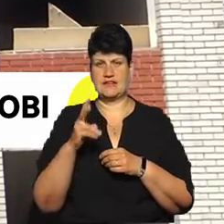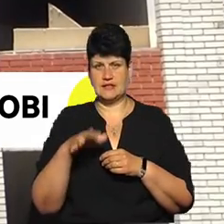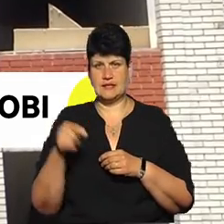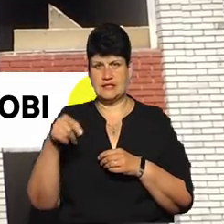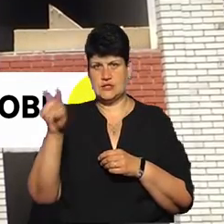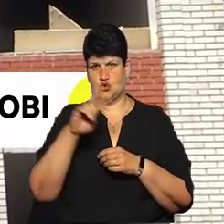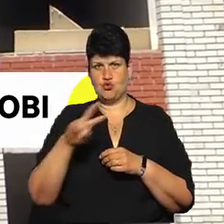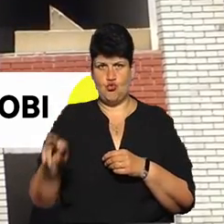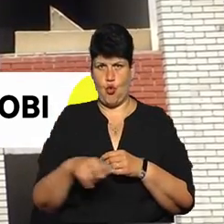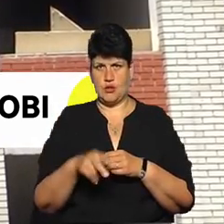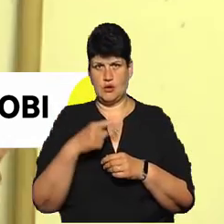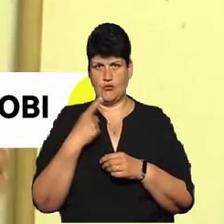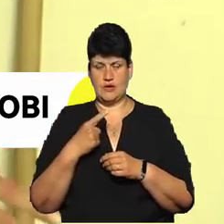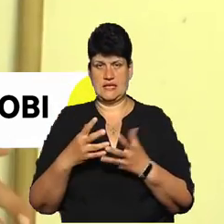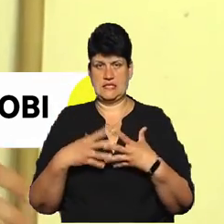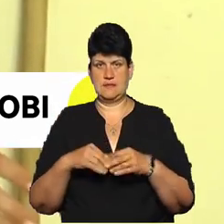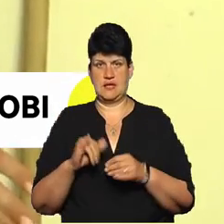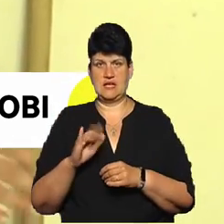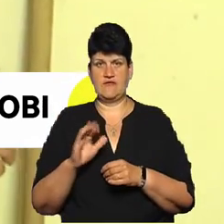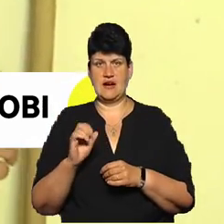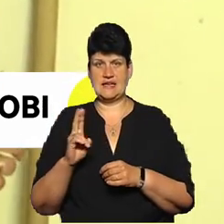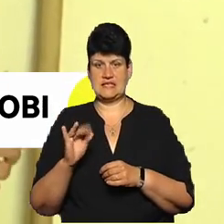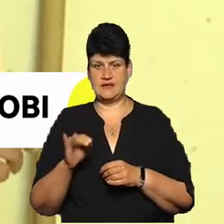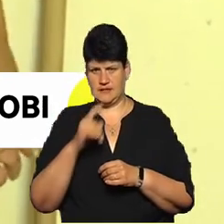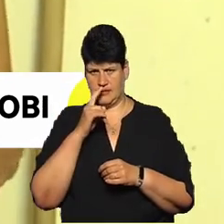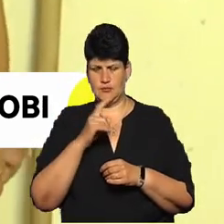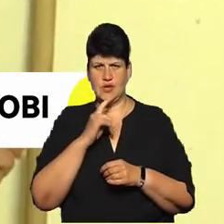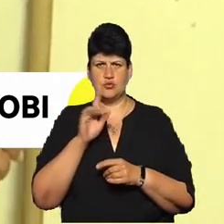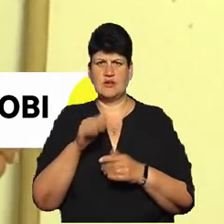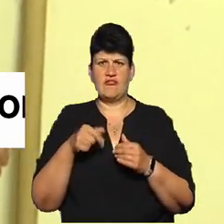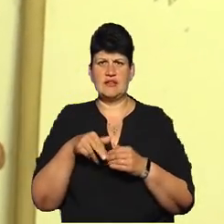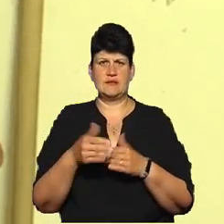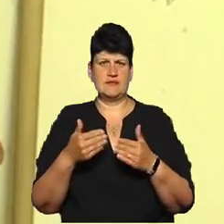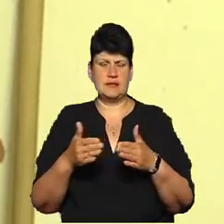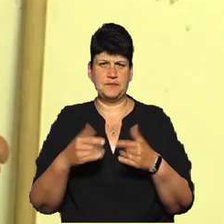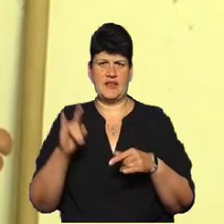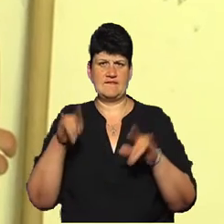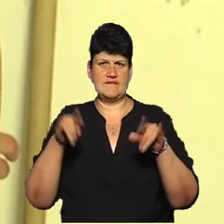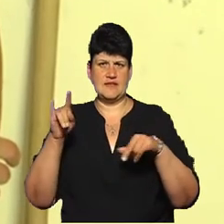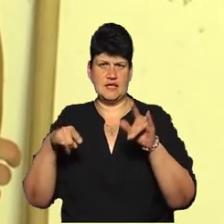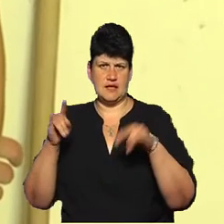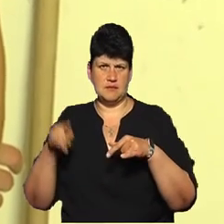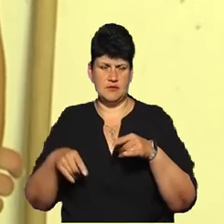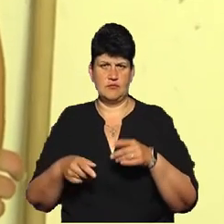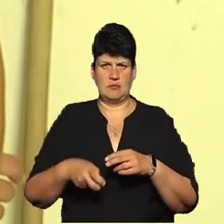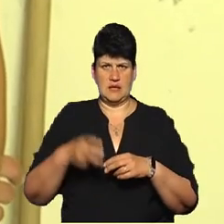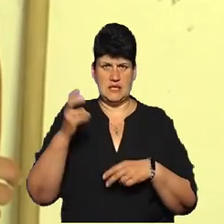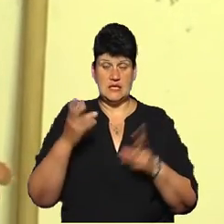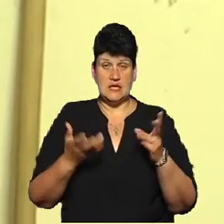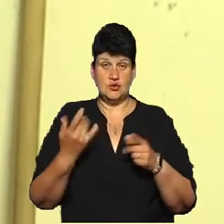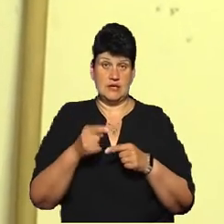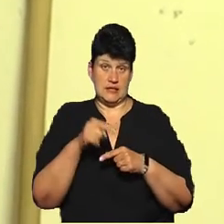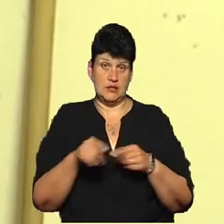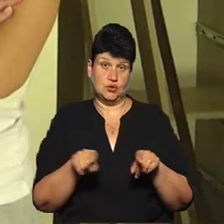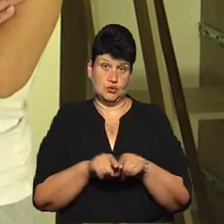доларів, розповідає сім'я Іваськів. Непонятно, що буде вхідними дверима і загальними вікнами в під'їзді. Якщо то на них треба буде